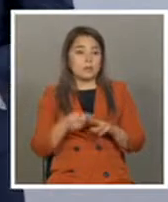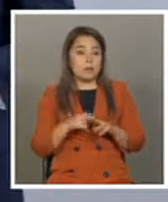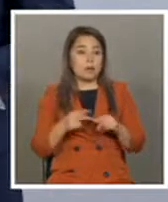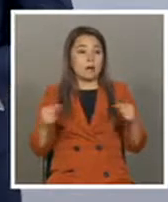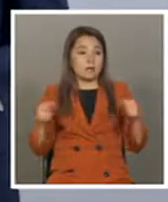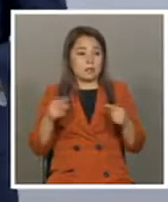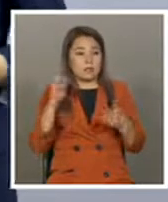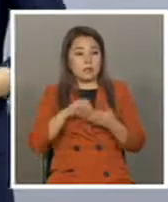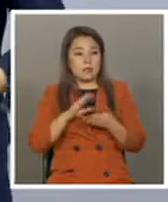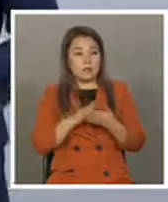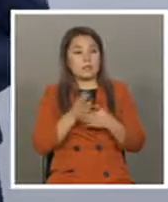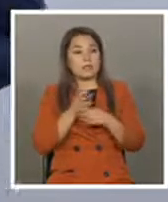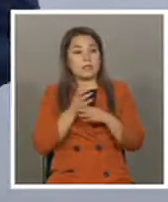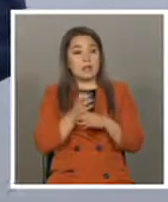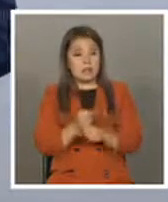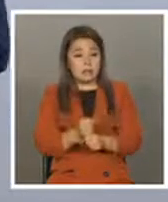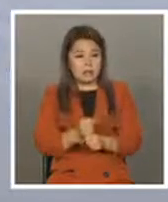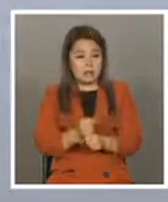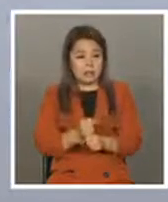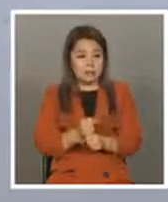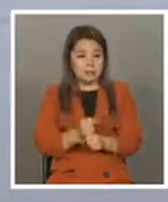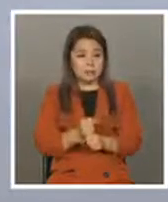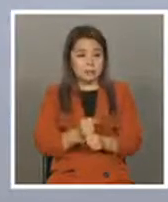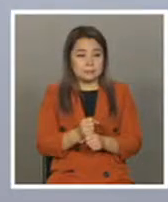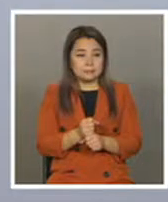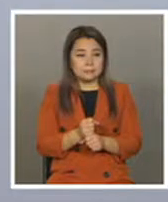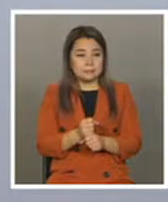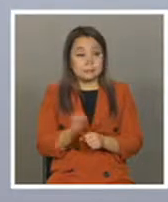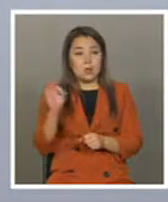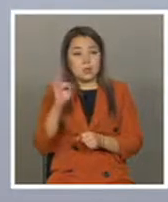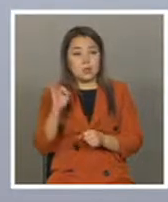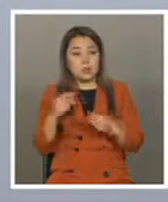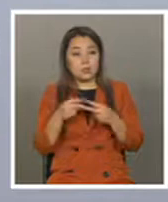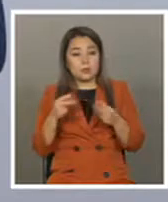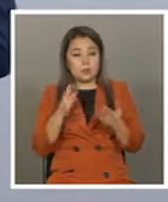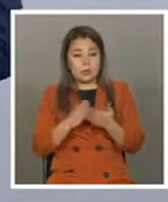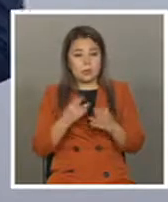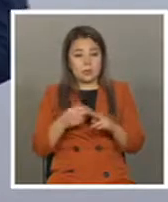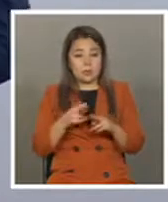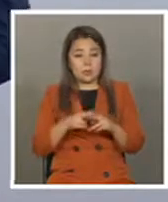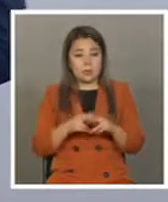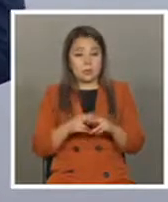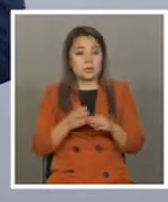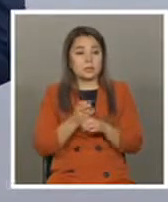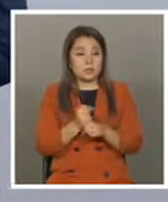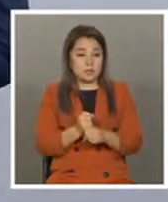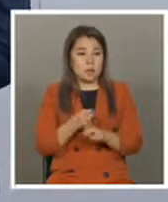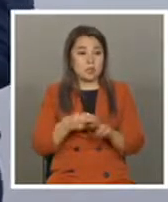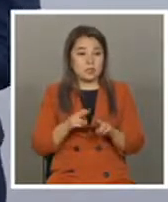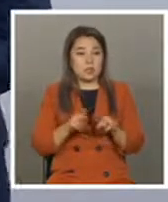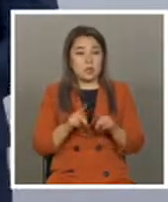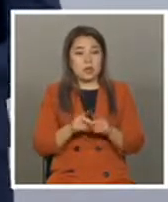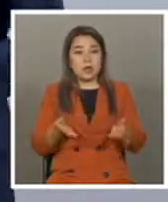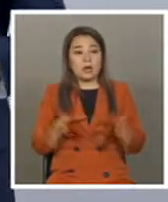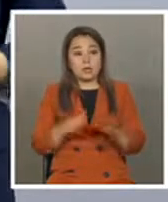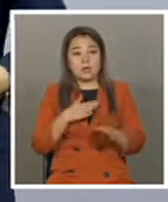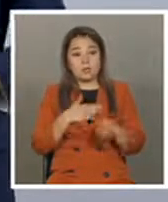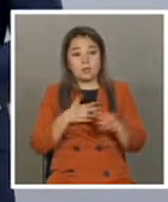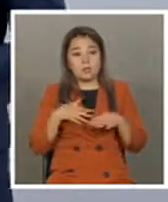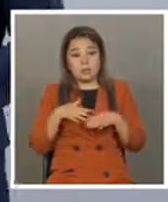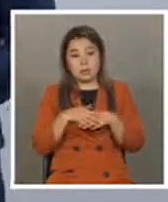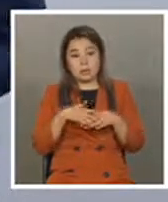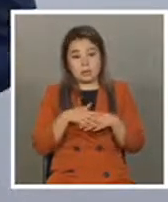сандар бар екен. Олардың қосындысы, сіздер білесіздер, 0-ге тең, яғни олар жойылады. Сонда бізде өрнегіміз